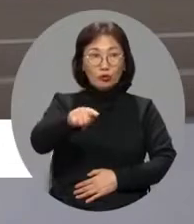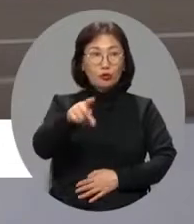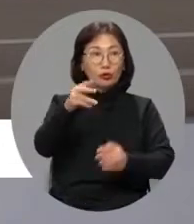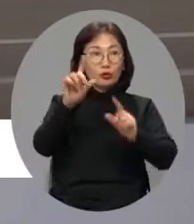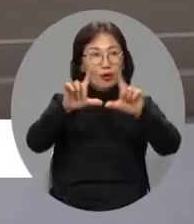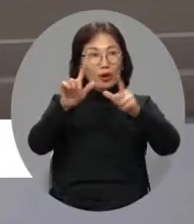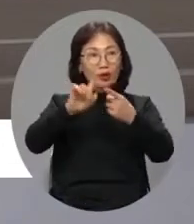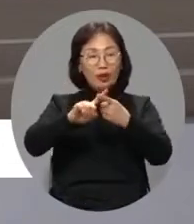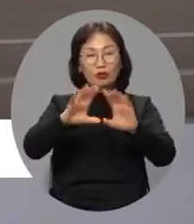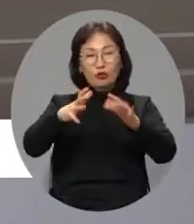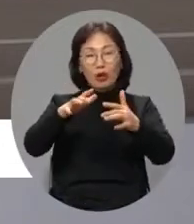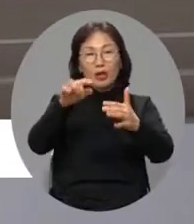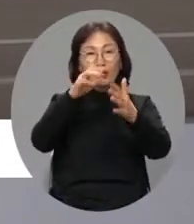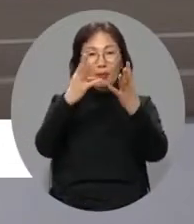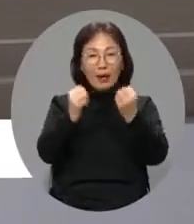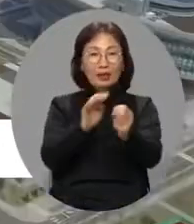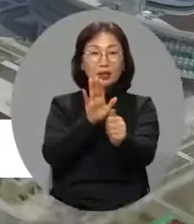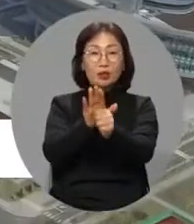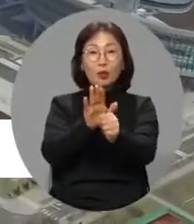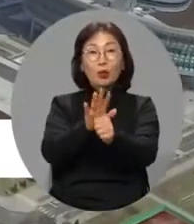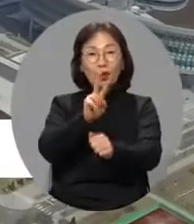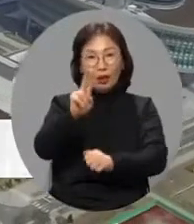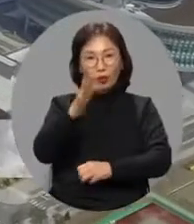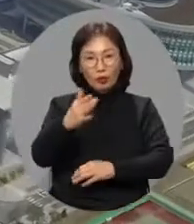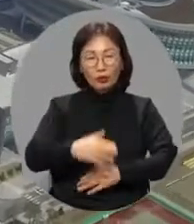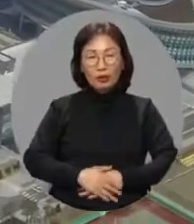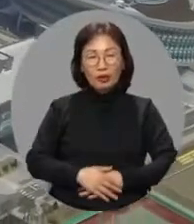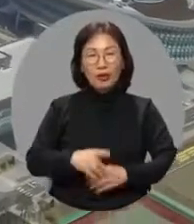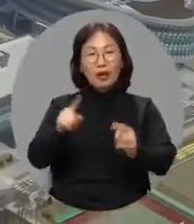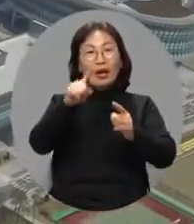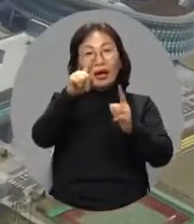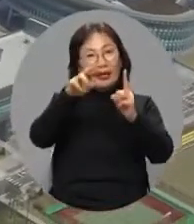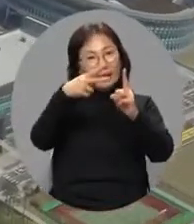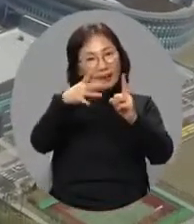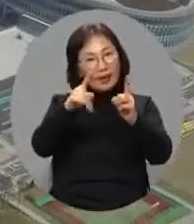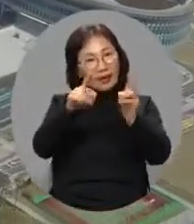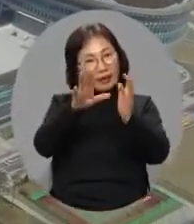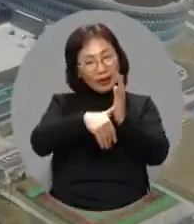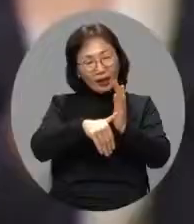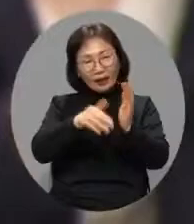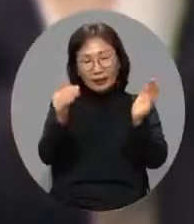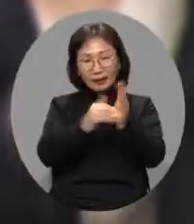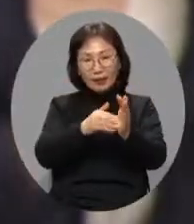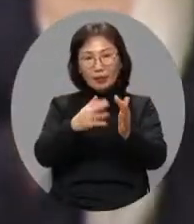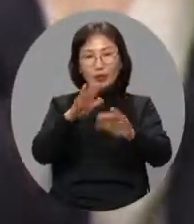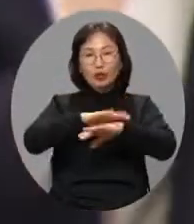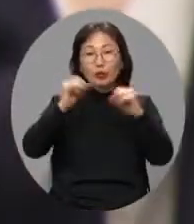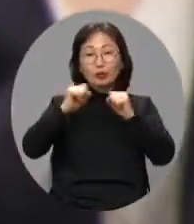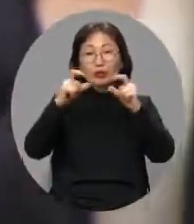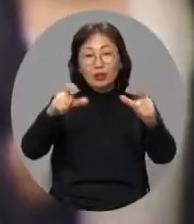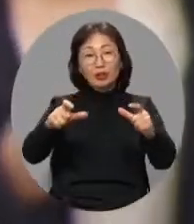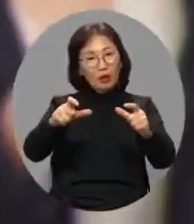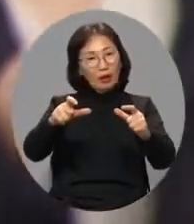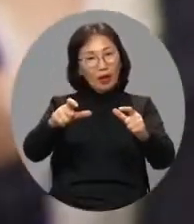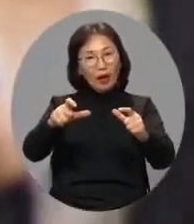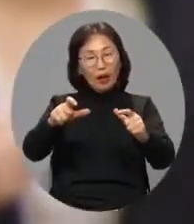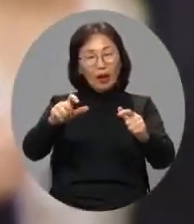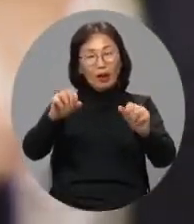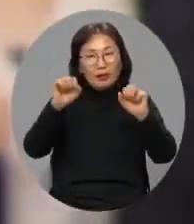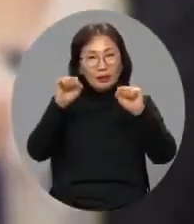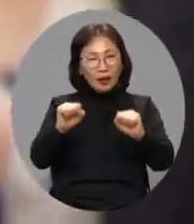그 많은 지원을 해줘야 한 세대가 지나면 잘라 복도 라는 행정 단위 가 존재할 지도 의문인